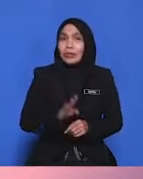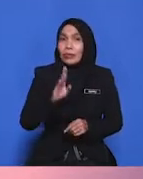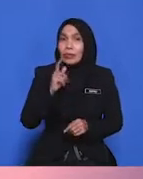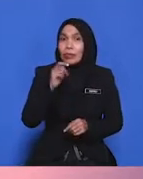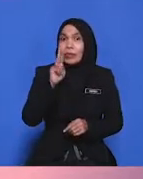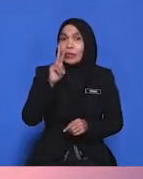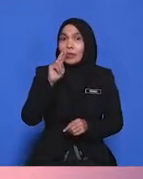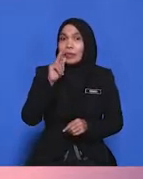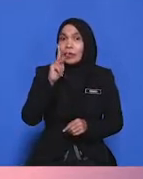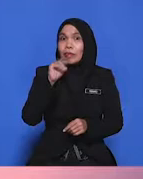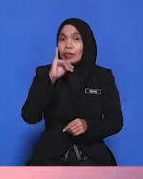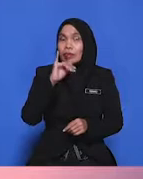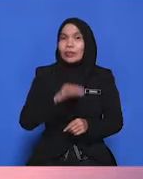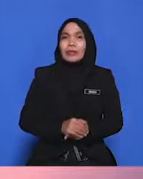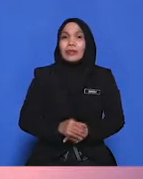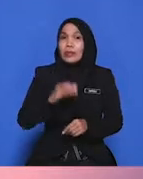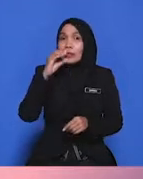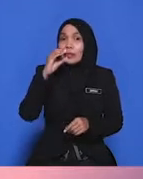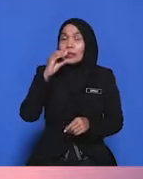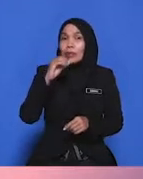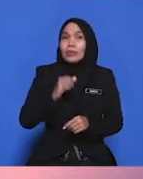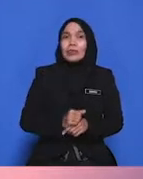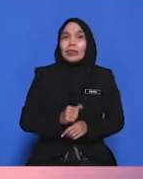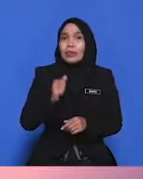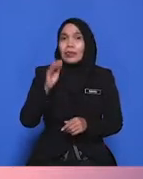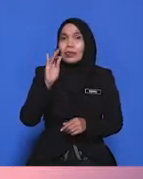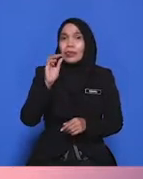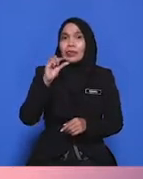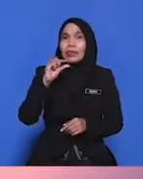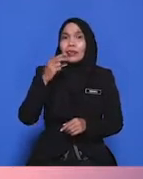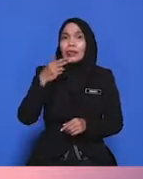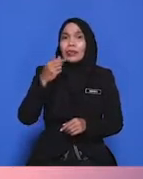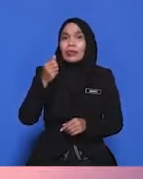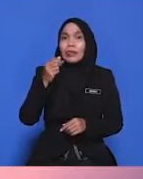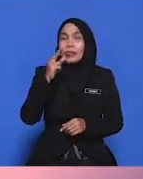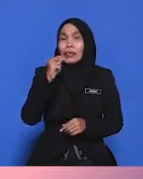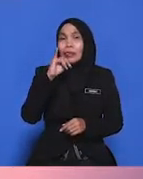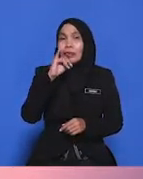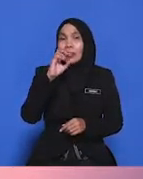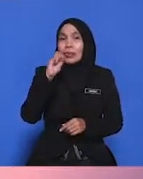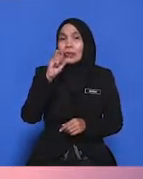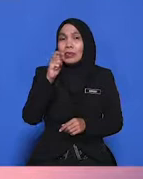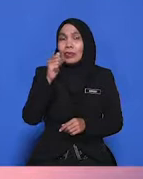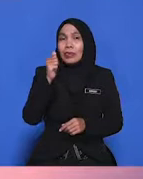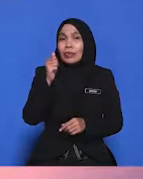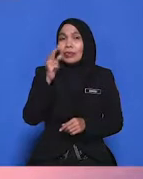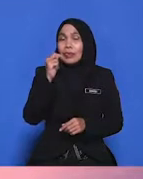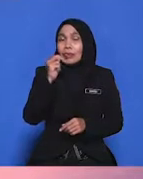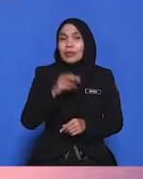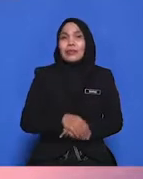Turki, C. Afghanistan. Murid-murid ingat tak negara mana yang Ustazah sebutkan